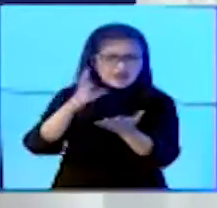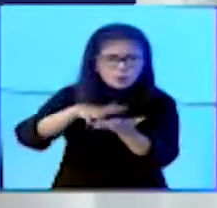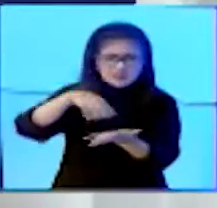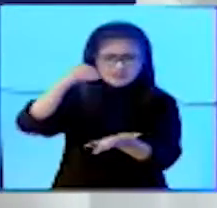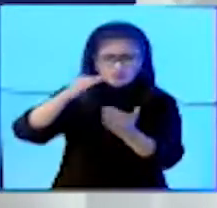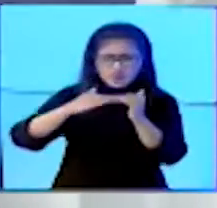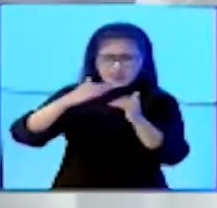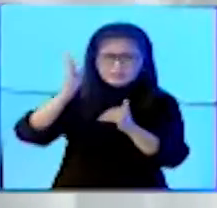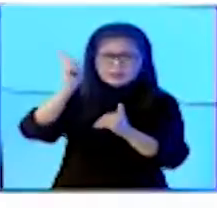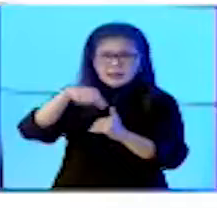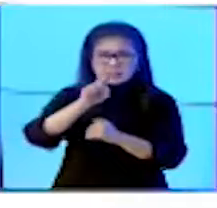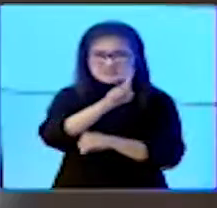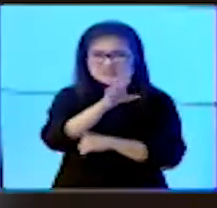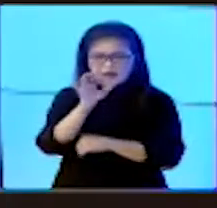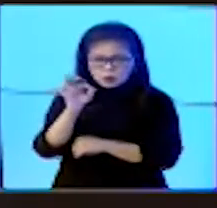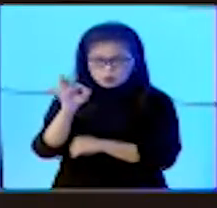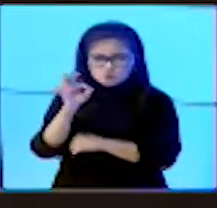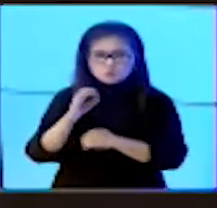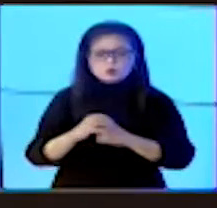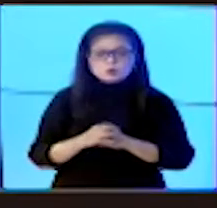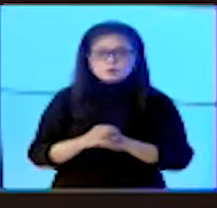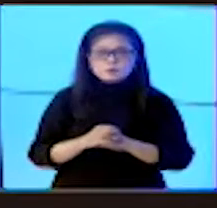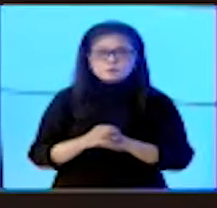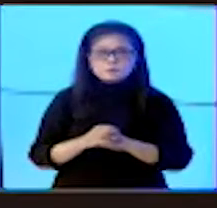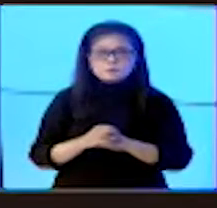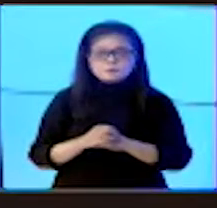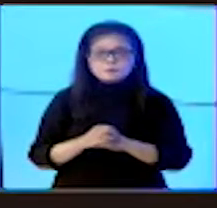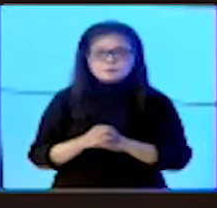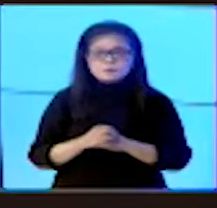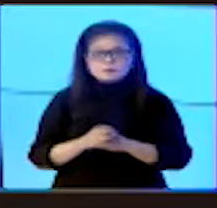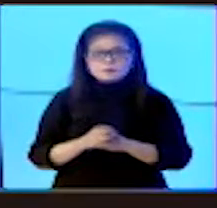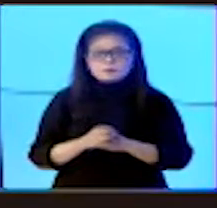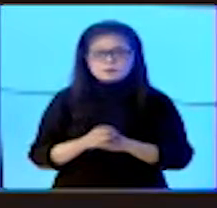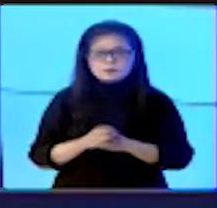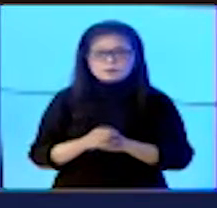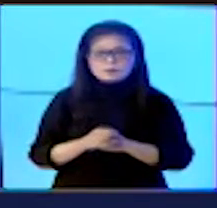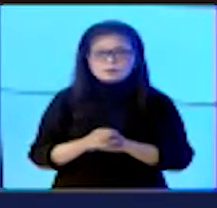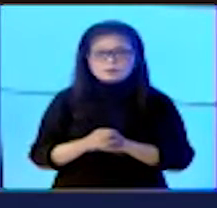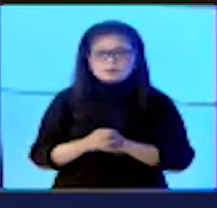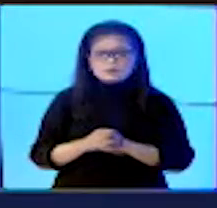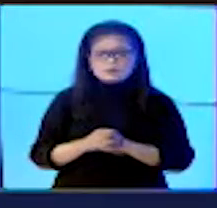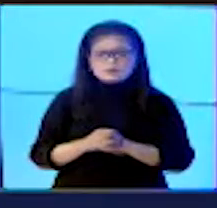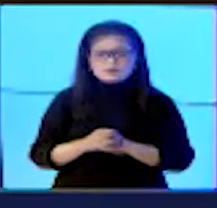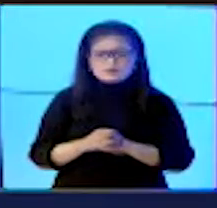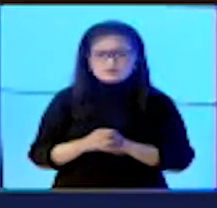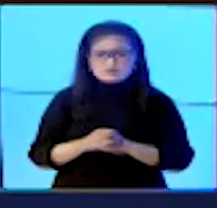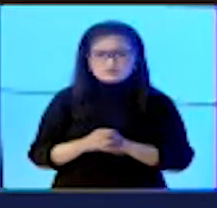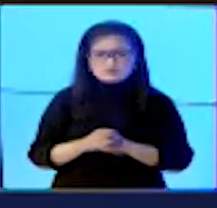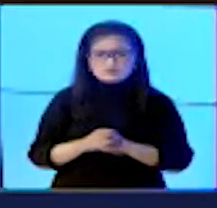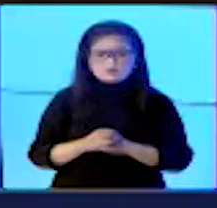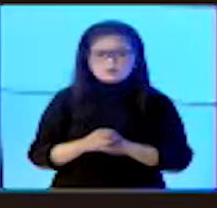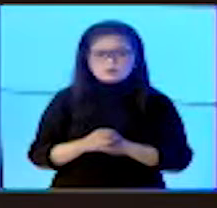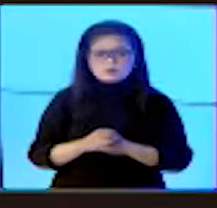angka 100. Ini bukan barang yang main-main.